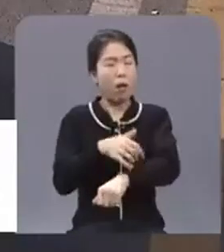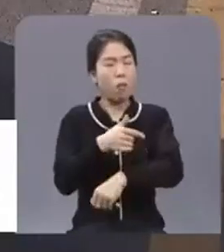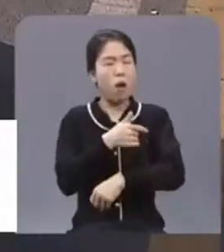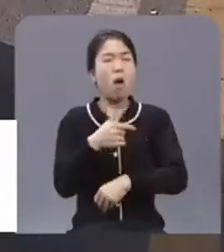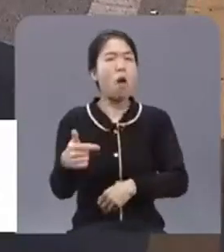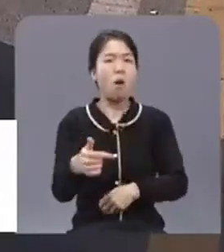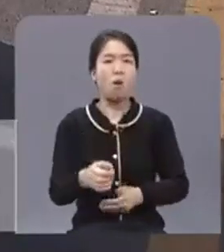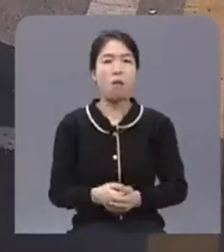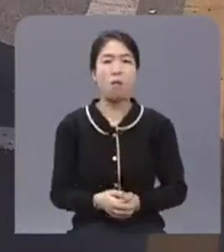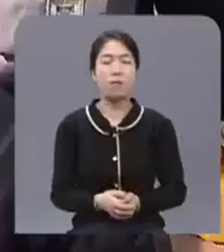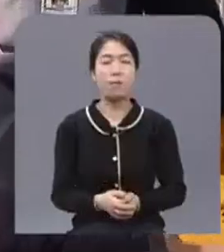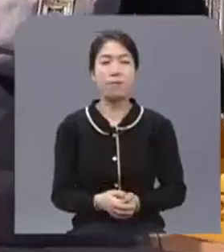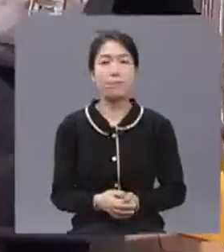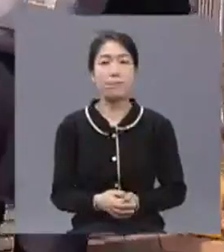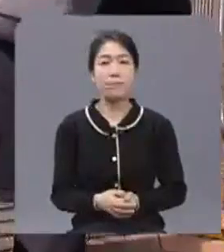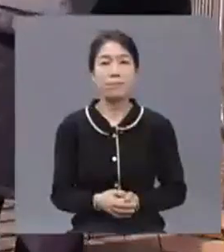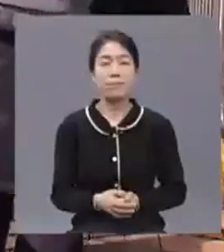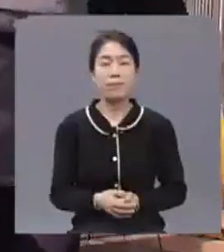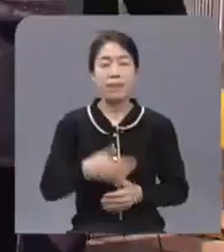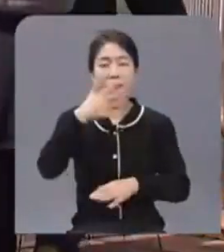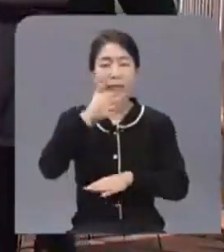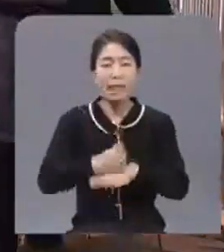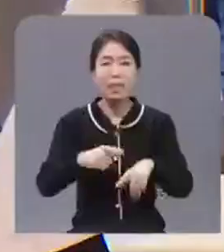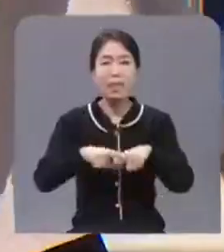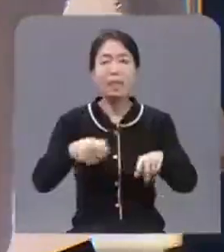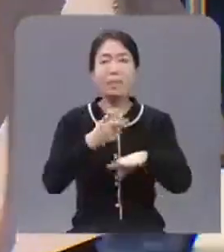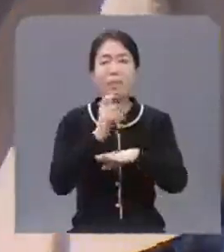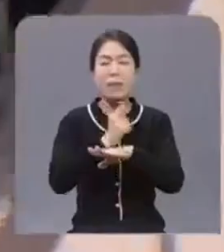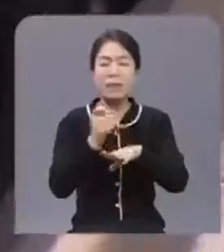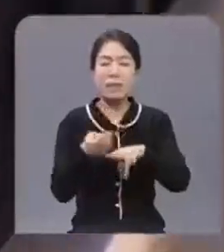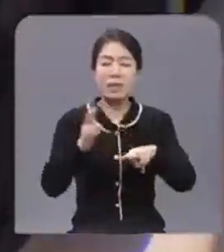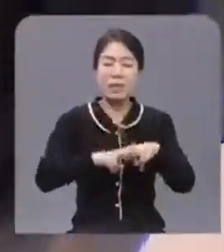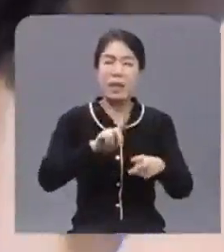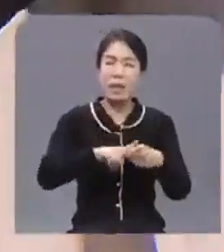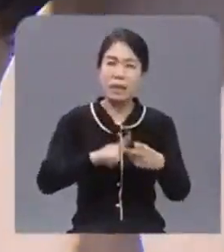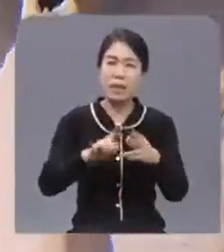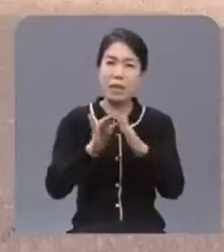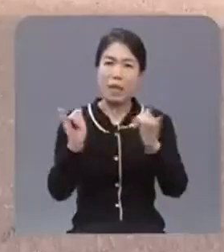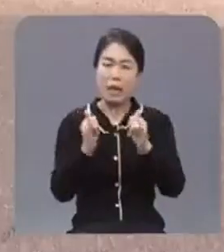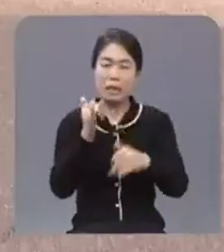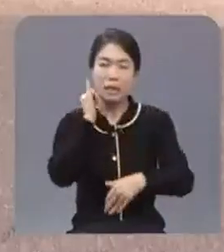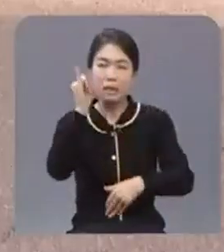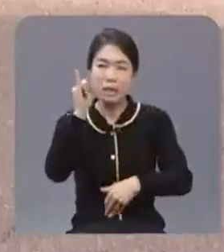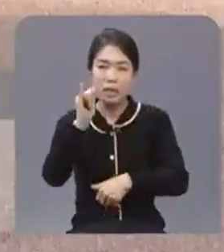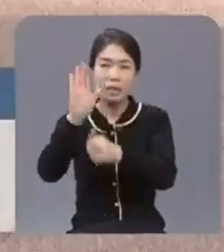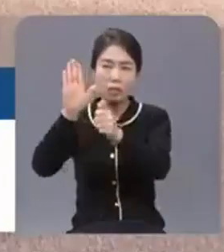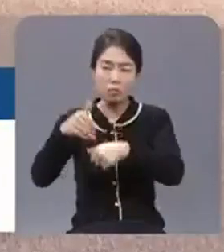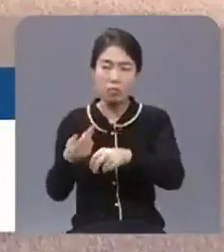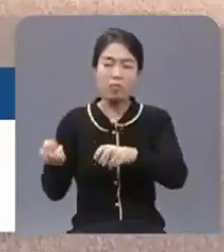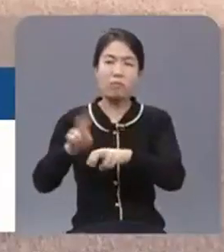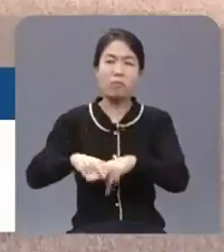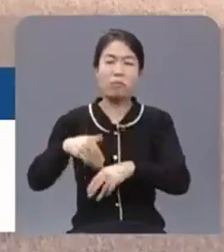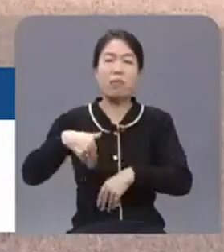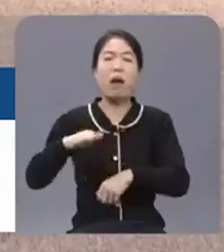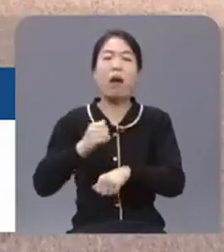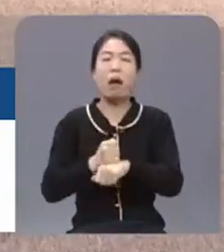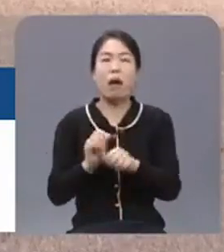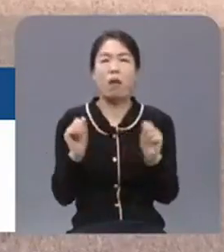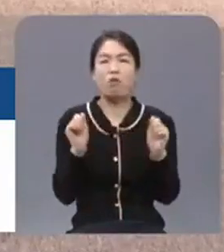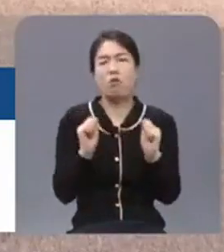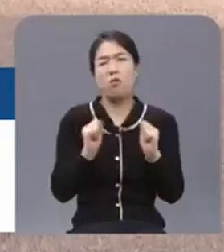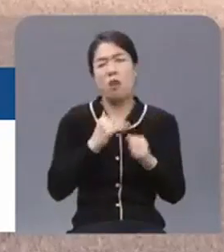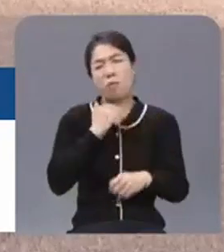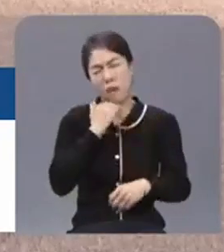해소하기에는 역부족이었습니다. 결국 일반 택시를 타거나 가족들의 도움을 받았습니다. 날씨도 추운데 계속 기다려야